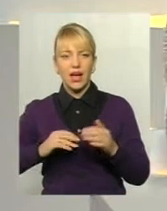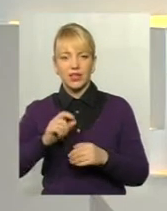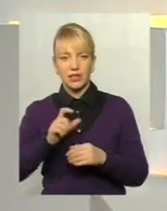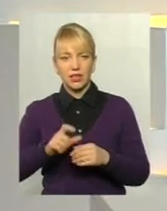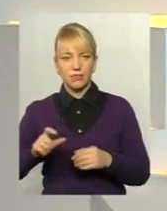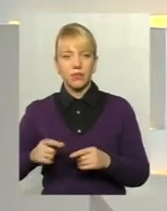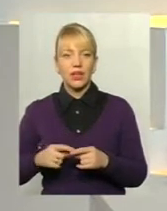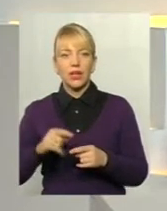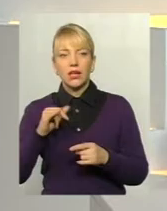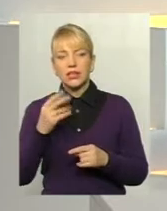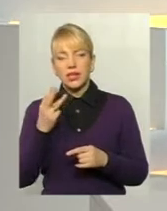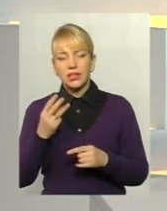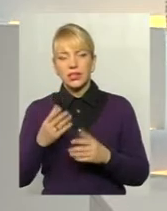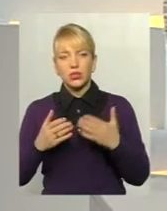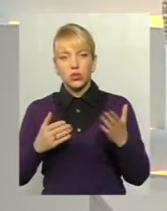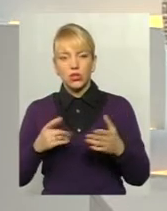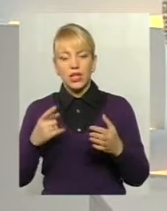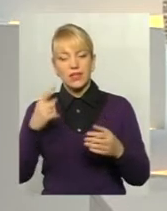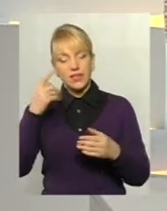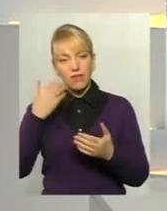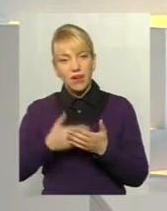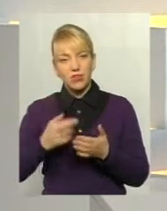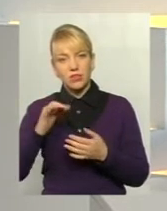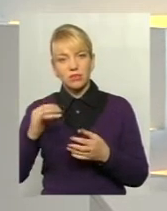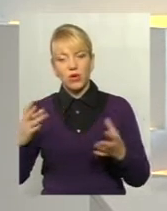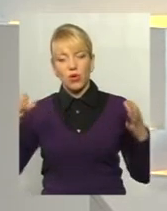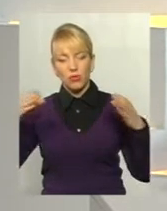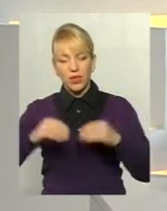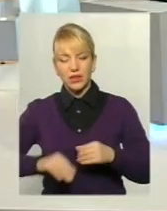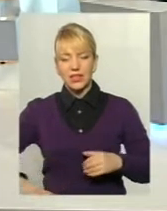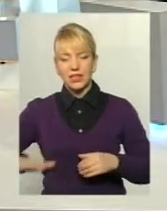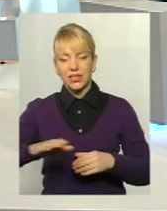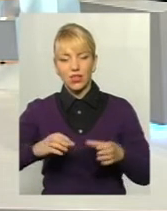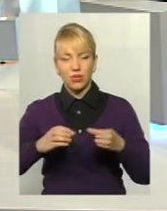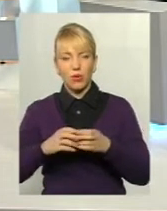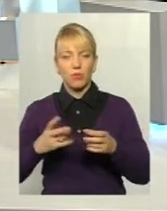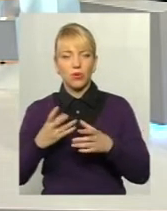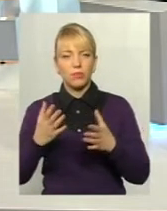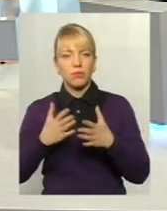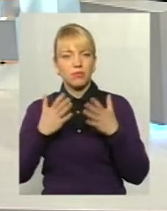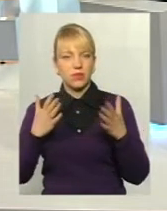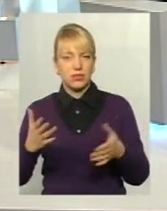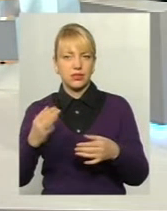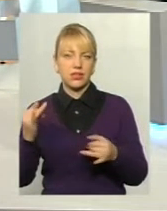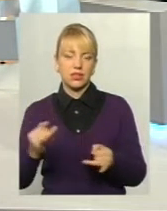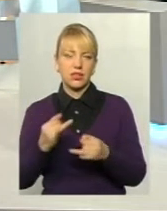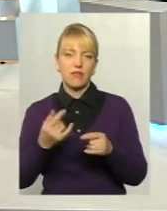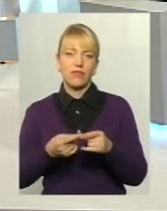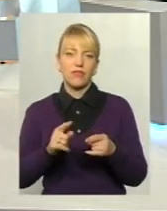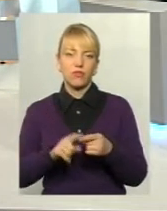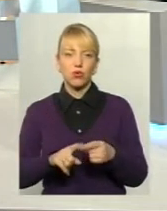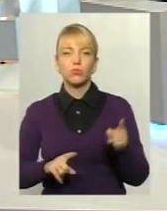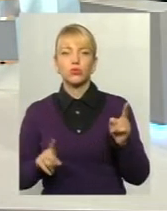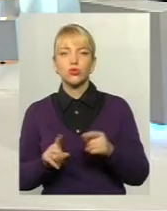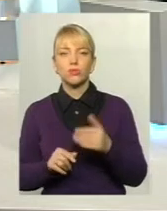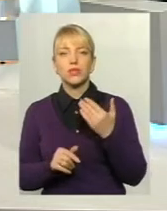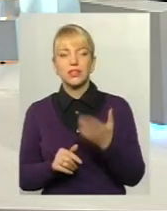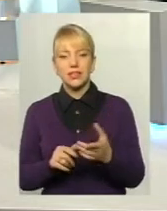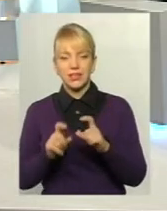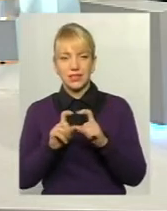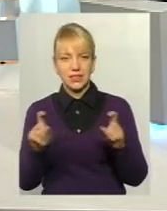здавалося б, об'єднані територіальні громади мали би бути безпосередньо найбільше зацікавленими в тому, аби їхні